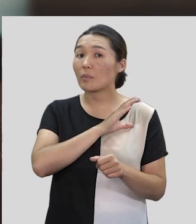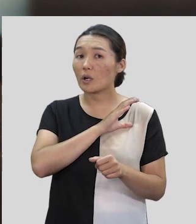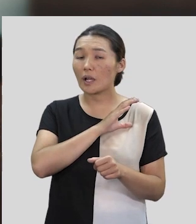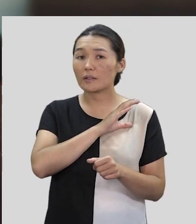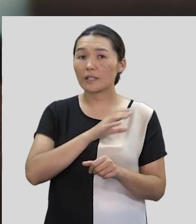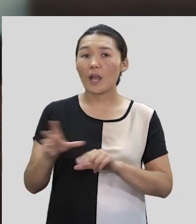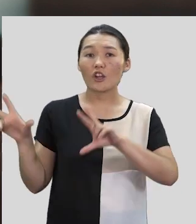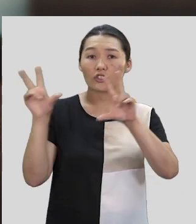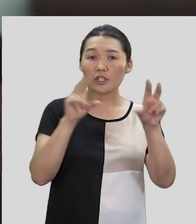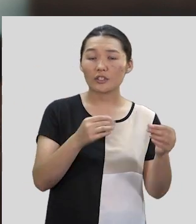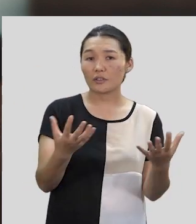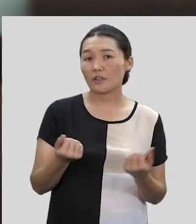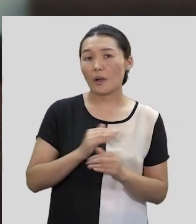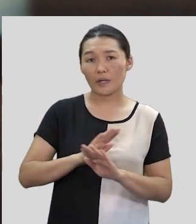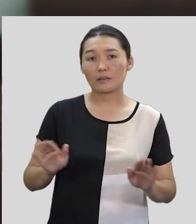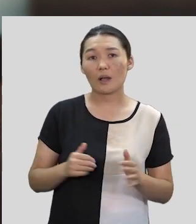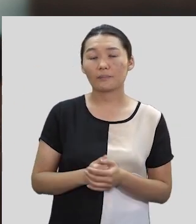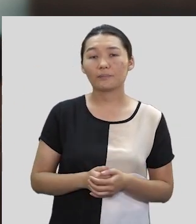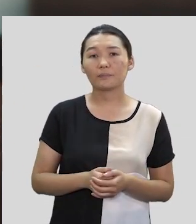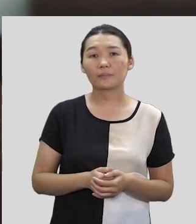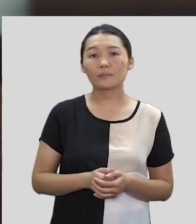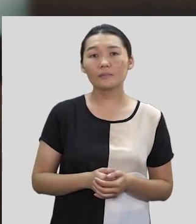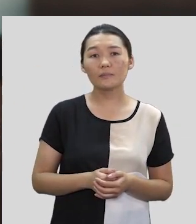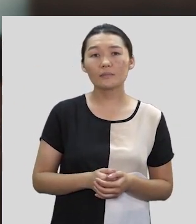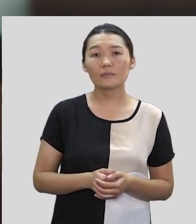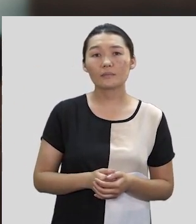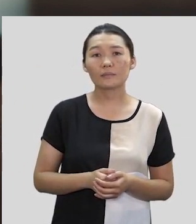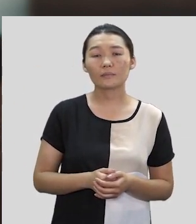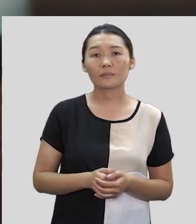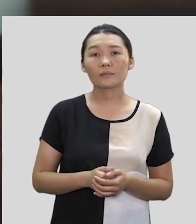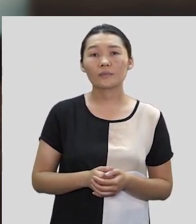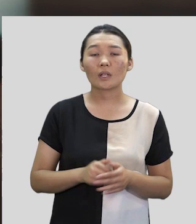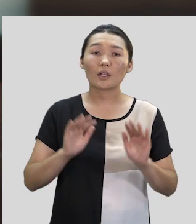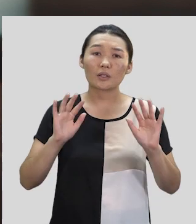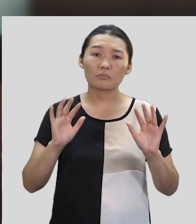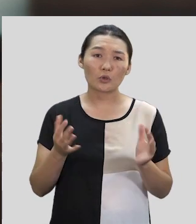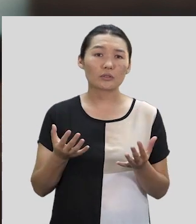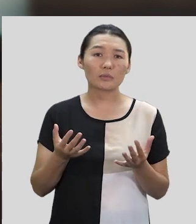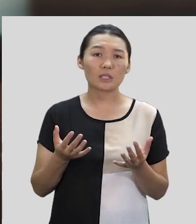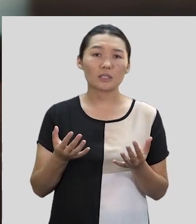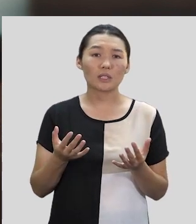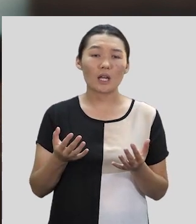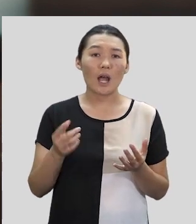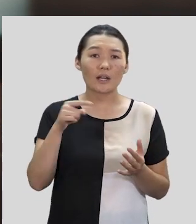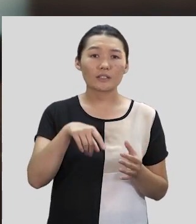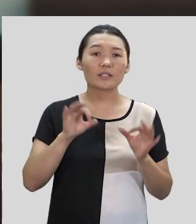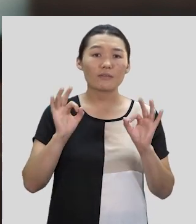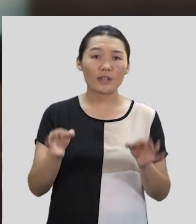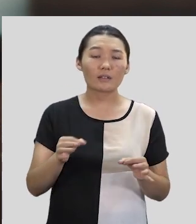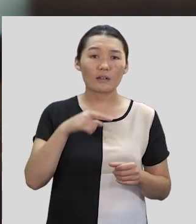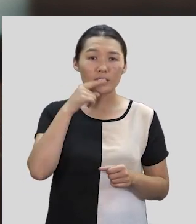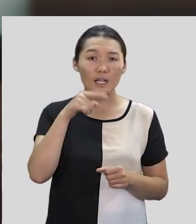оно не обрела и может быть здесь верное высказывание